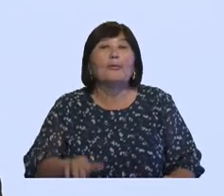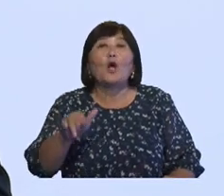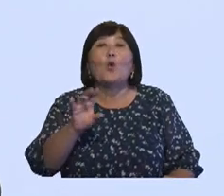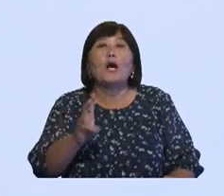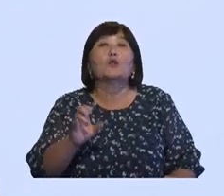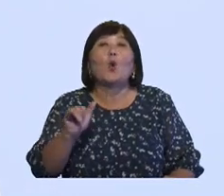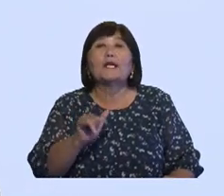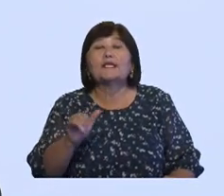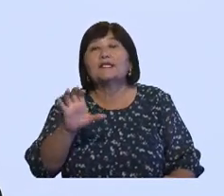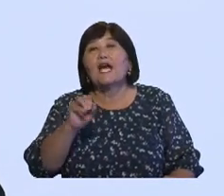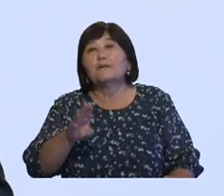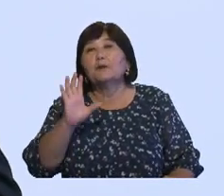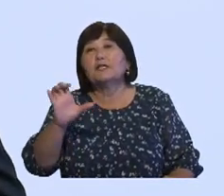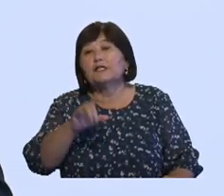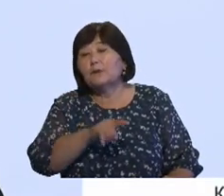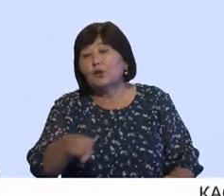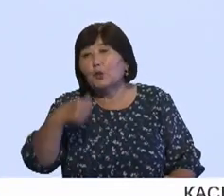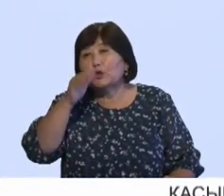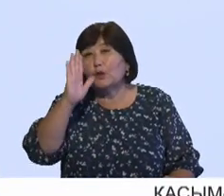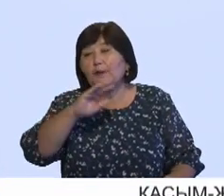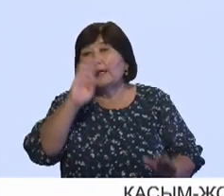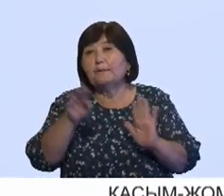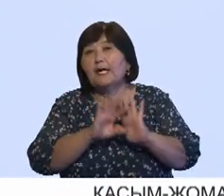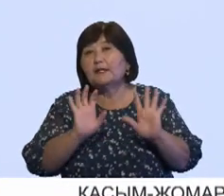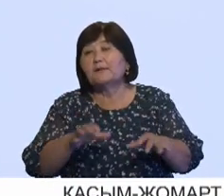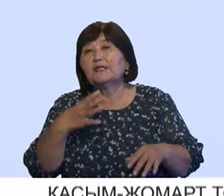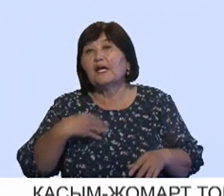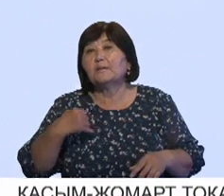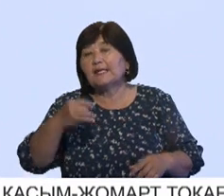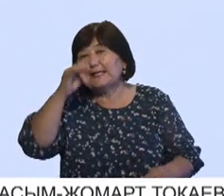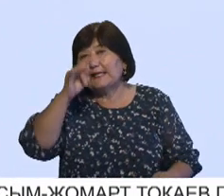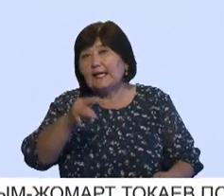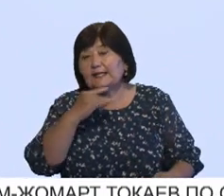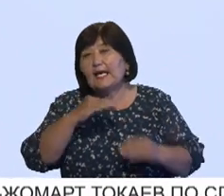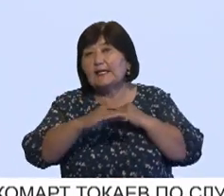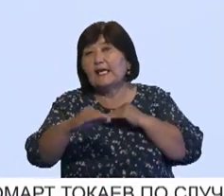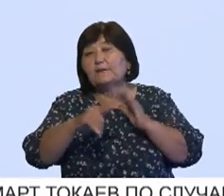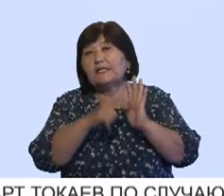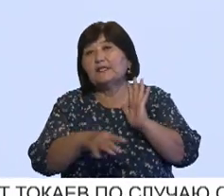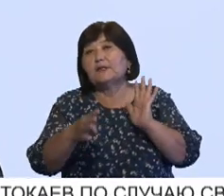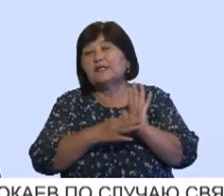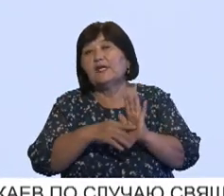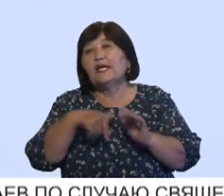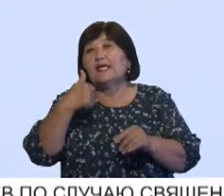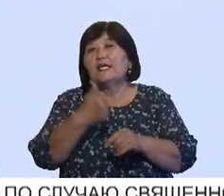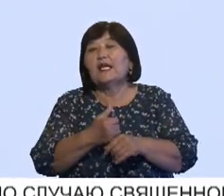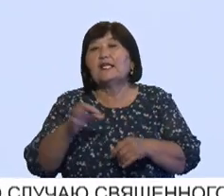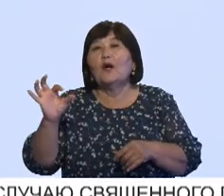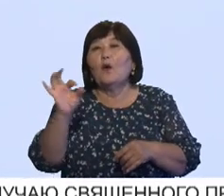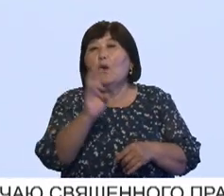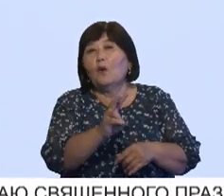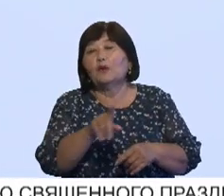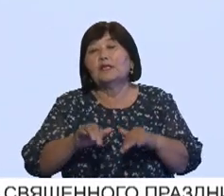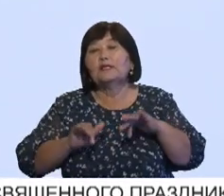One Water Summit состоится в сентябре текущего года под председательством Франции и Казахстана на полях 79-й Генеральной Ассамблеи ООН с